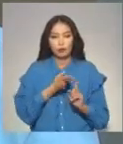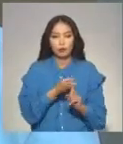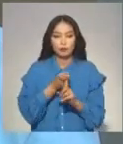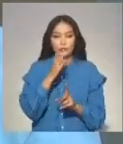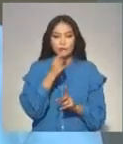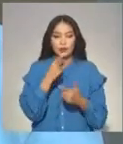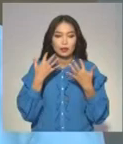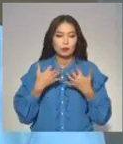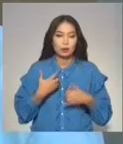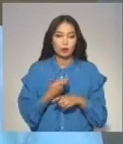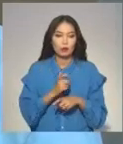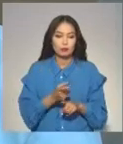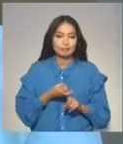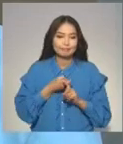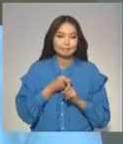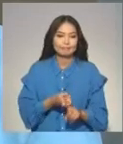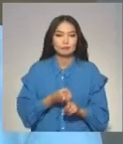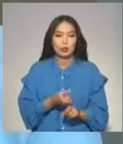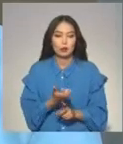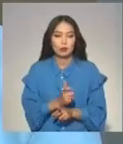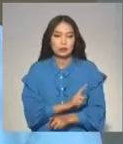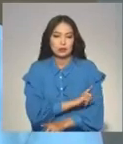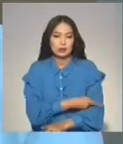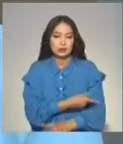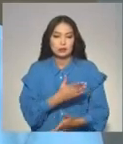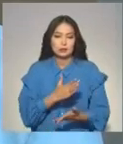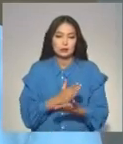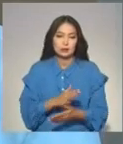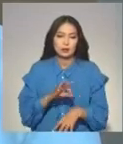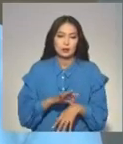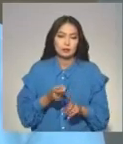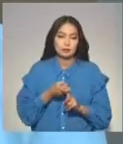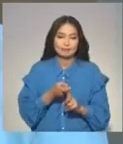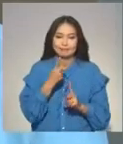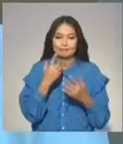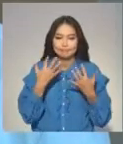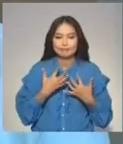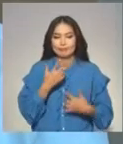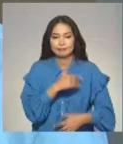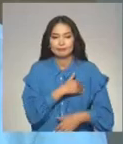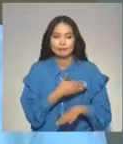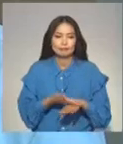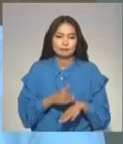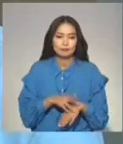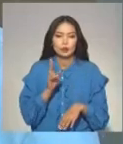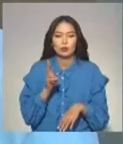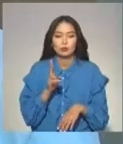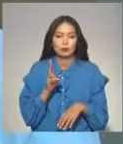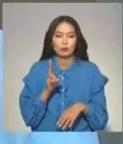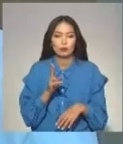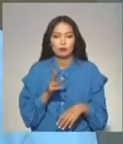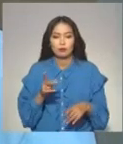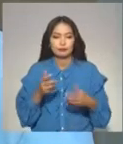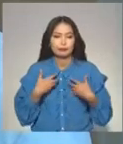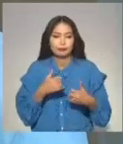Қызылша бұл өте жұқпалы респираторлық вирустық инфекция, ауру қоздырғыш вирус. Қызылшамен тек екпе алмаған адам ауырады. Дерттің